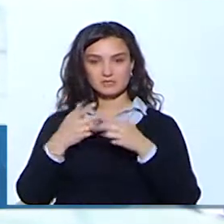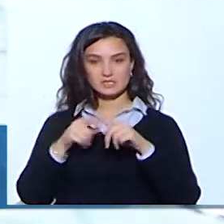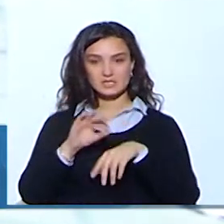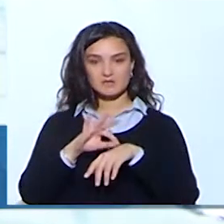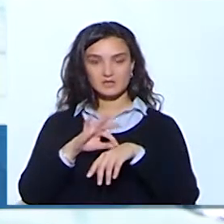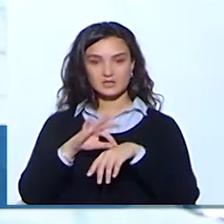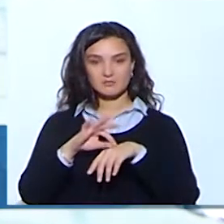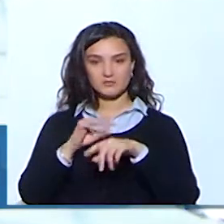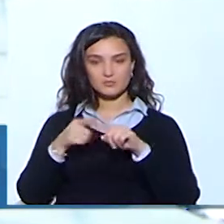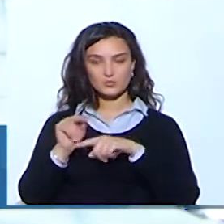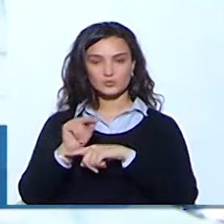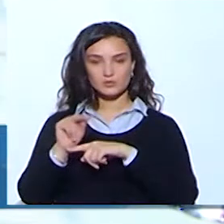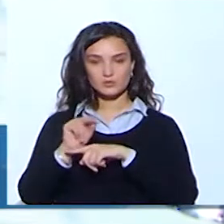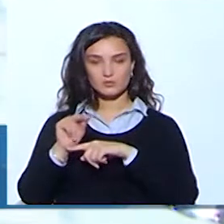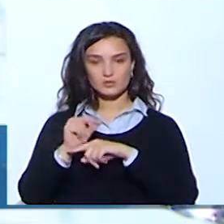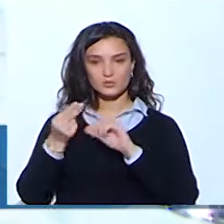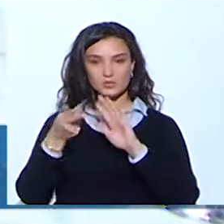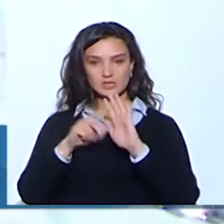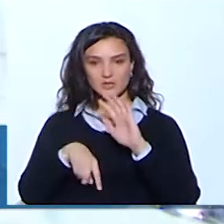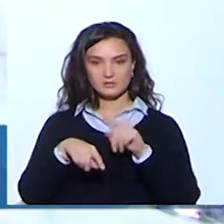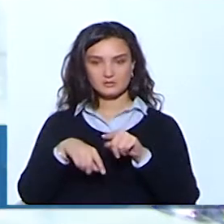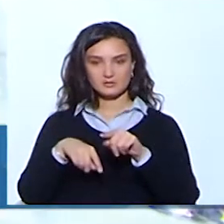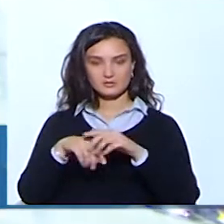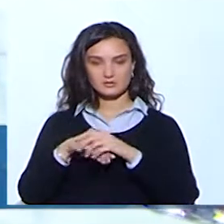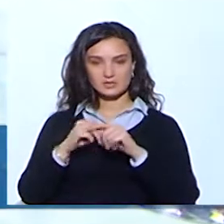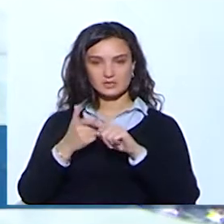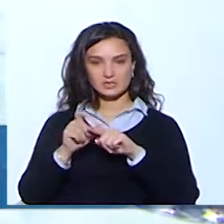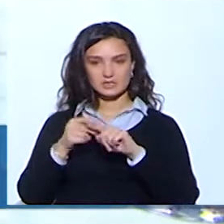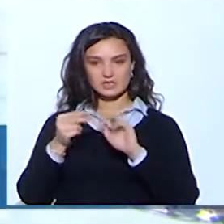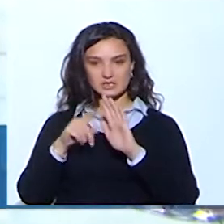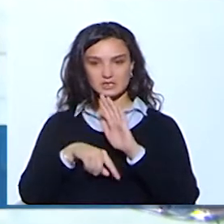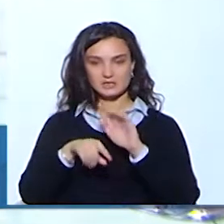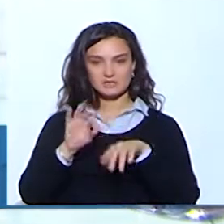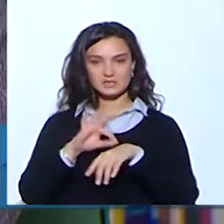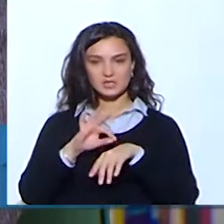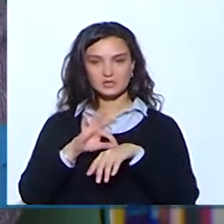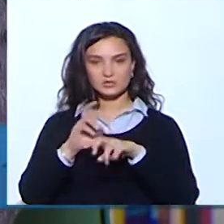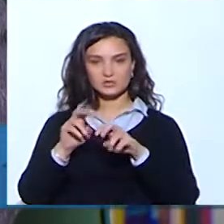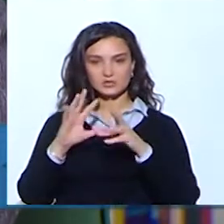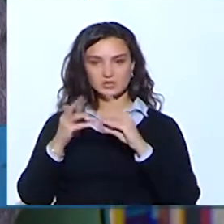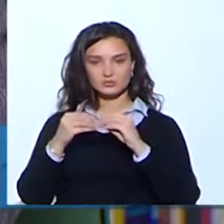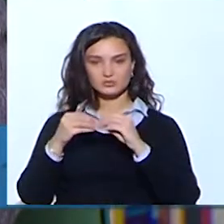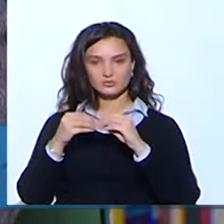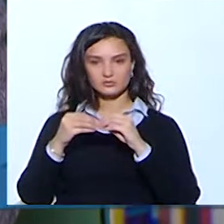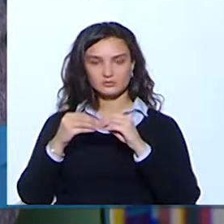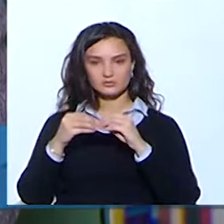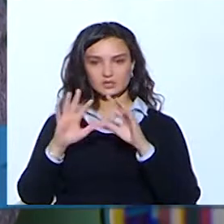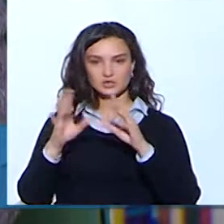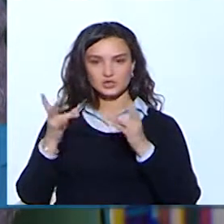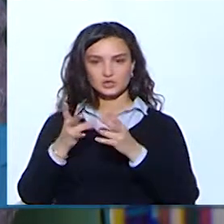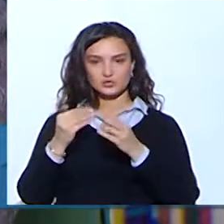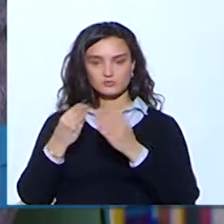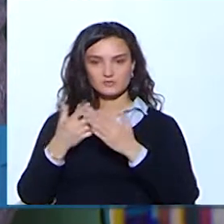დაავადება, რომლის მკურნალობა უიაფესია, ძალიან იაფი, დიაგნოსტიკა პრაქტიკულად არ